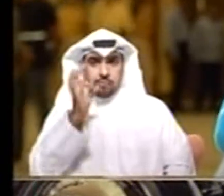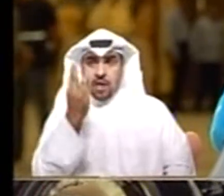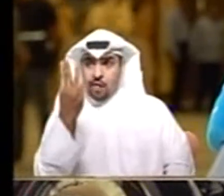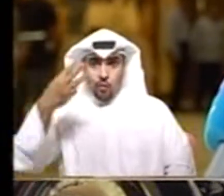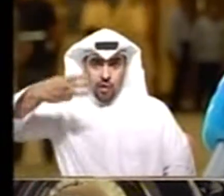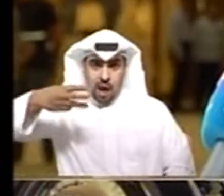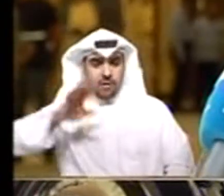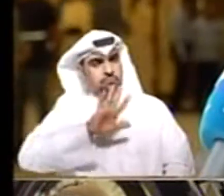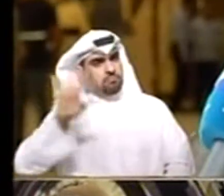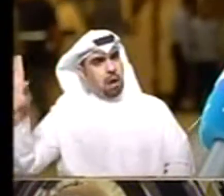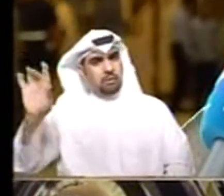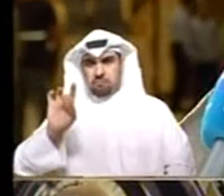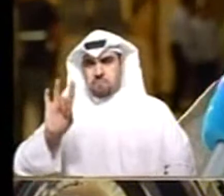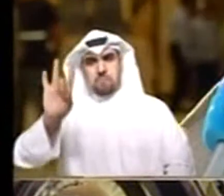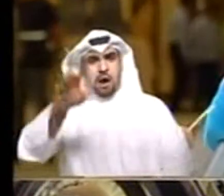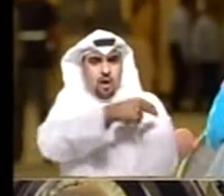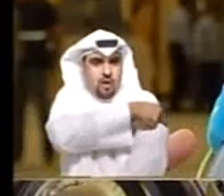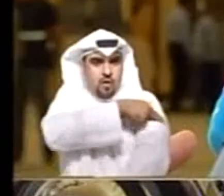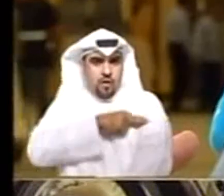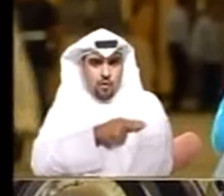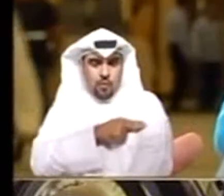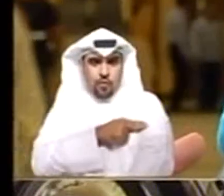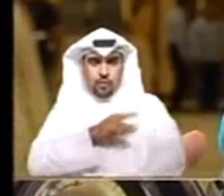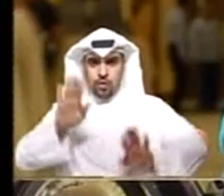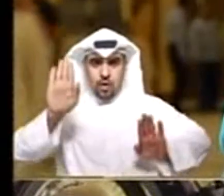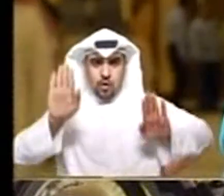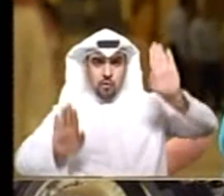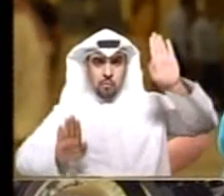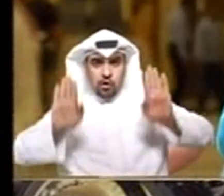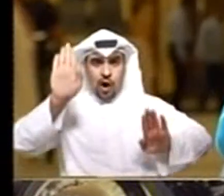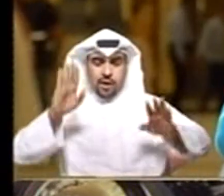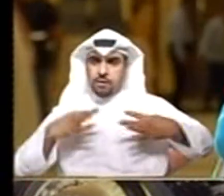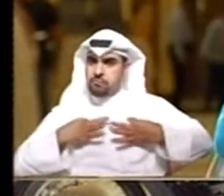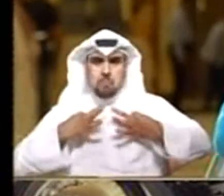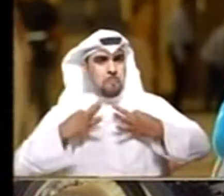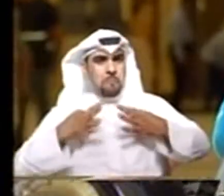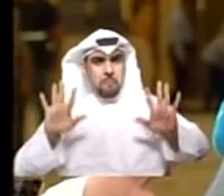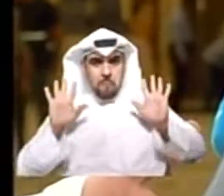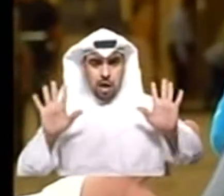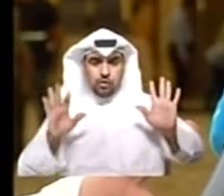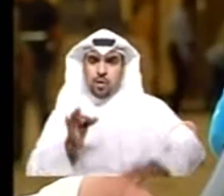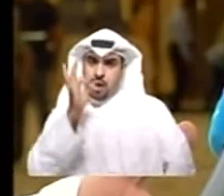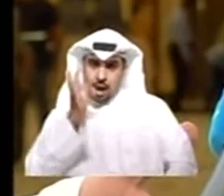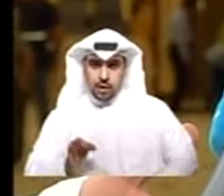من امتناع أو عدم مشاركة أو غيره لا يحسب من ضمن الأصوات المطلوبة